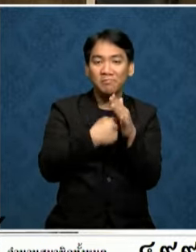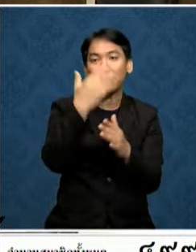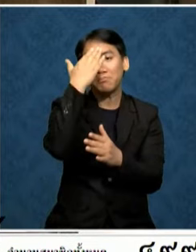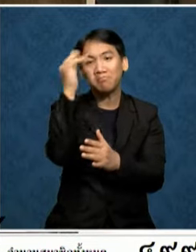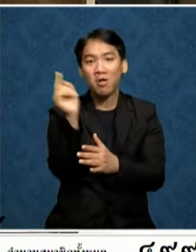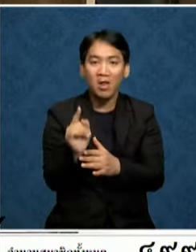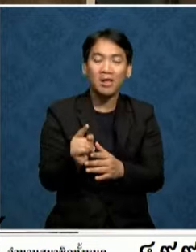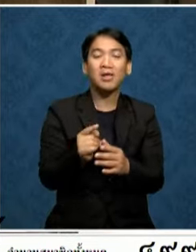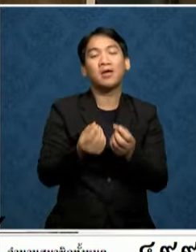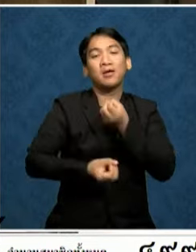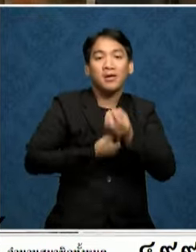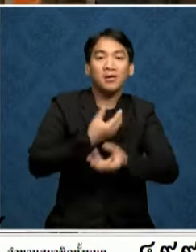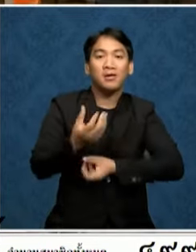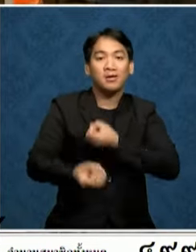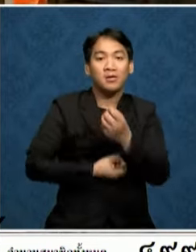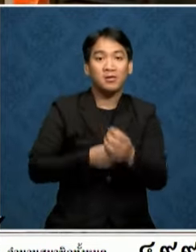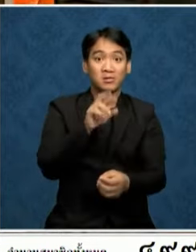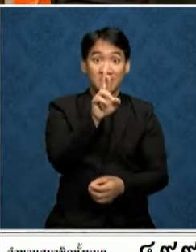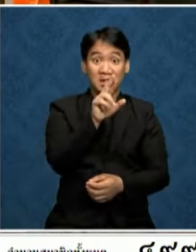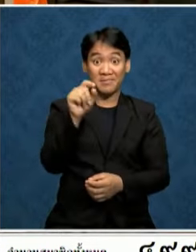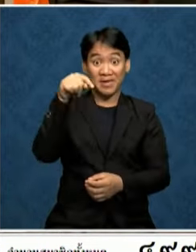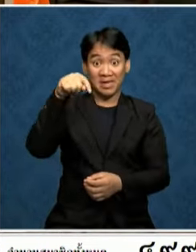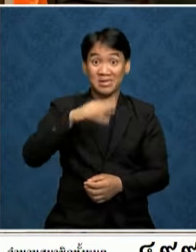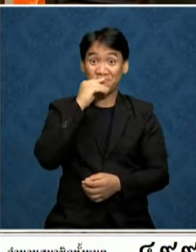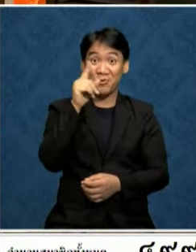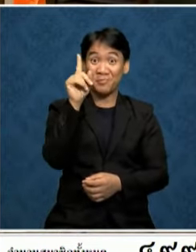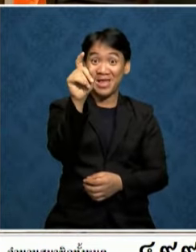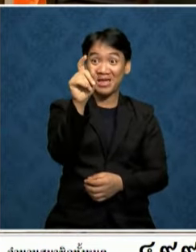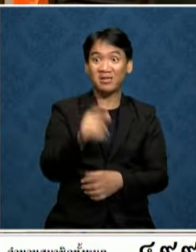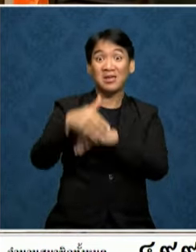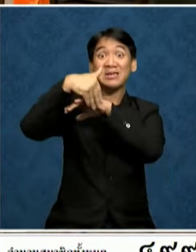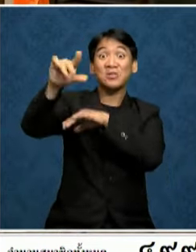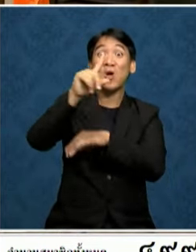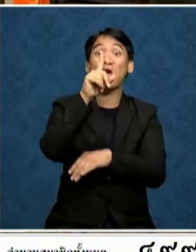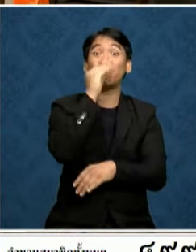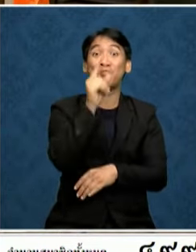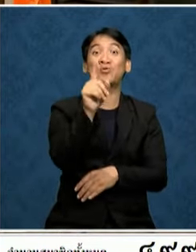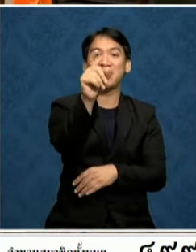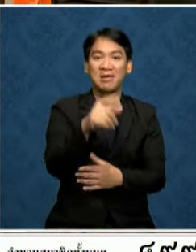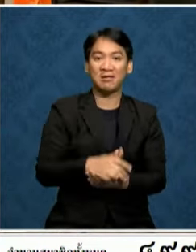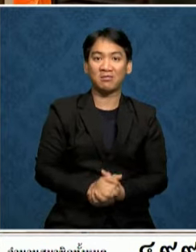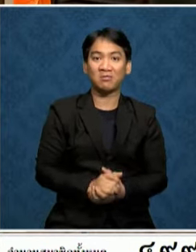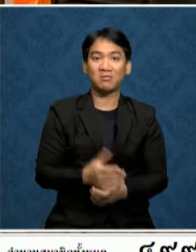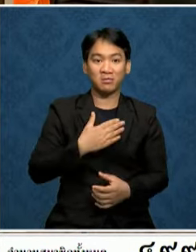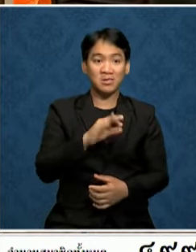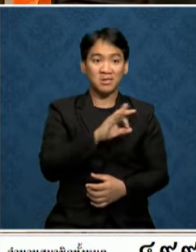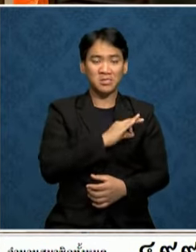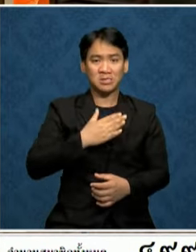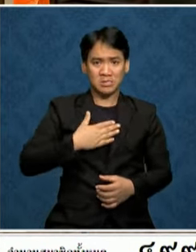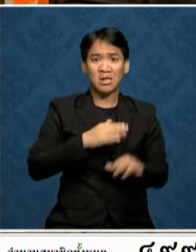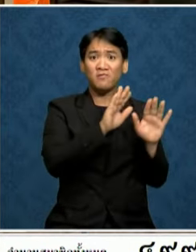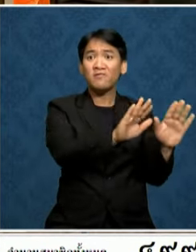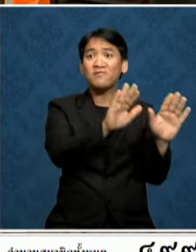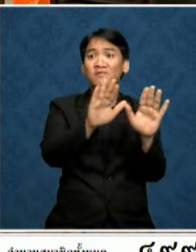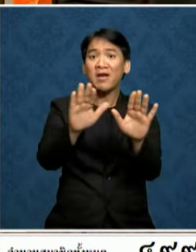ในสภาเรายังพูดเรื่องนี้ไม่ได้ข้างนอกไม่มีพื้นที่อื่นให้เราพูดคุยกันแล้วค่ะก็อยากจะฝากเพื่อนสมาชิกทุกท่านนะคะให้เราช่วยกันแก้